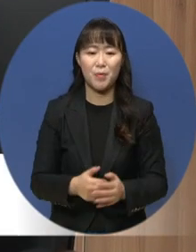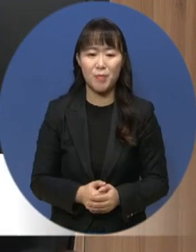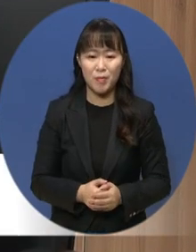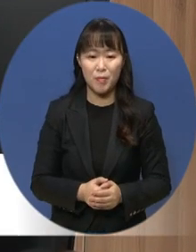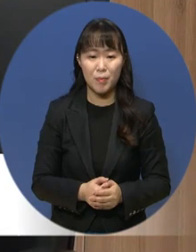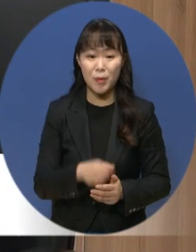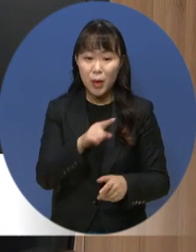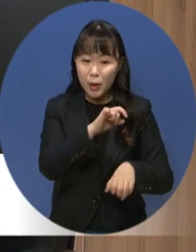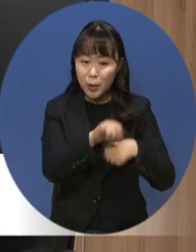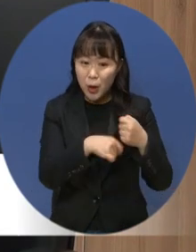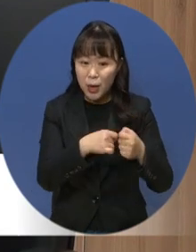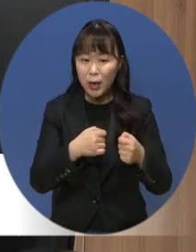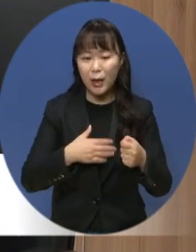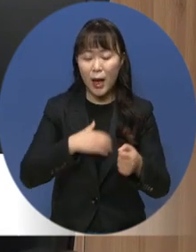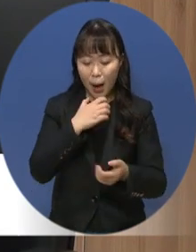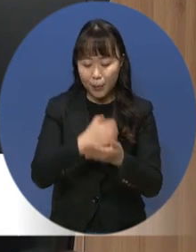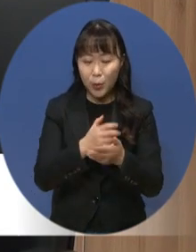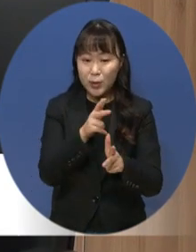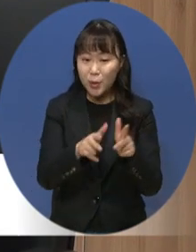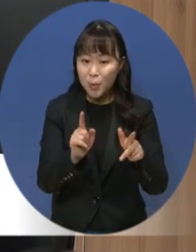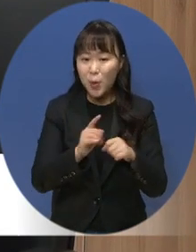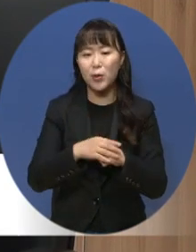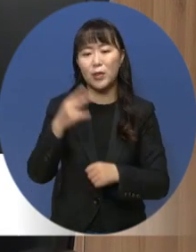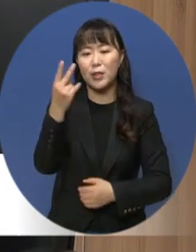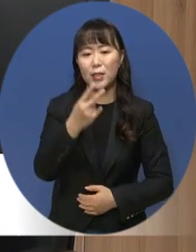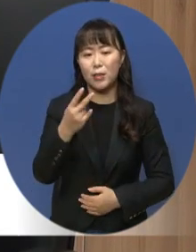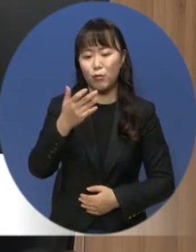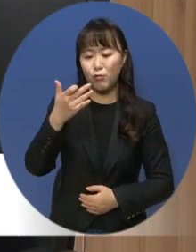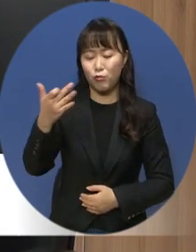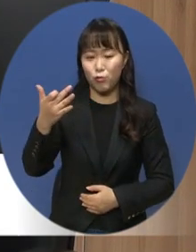본 반려로봇 감동이 사업은 저희가